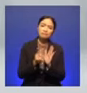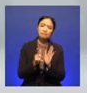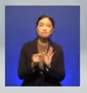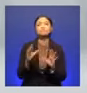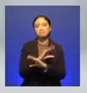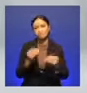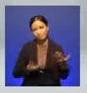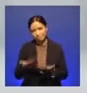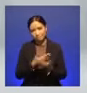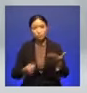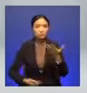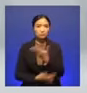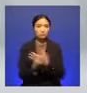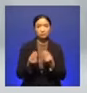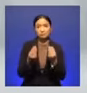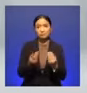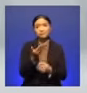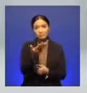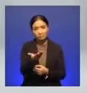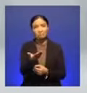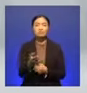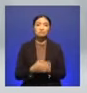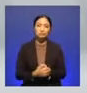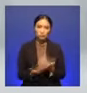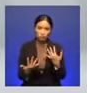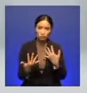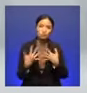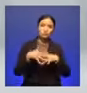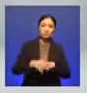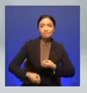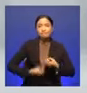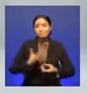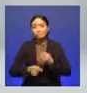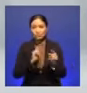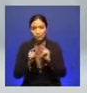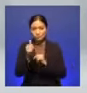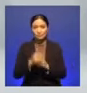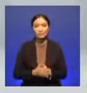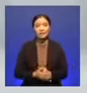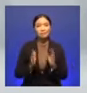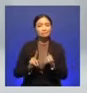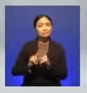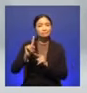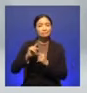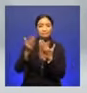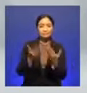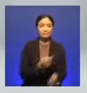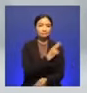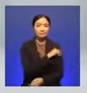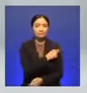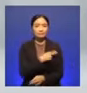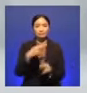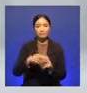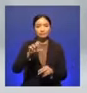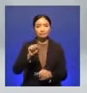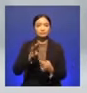ลกเปลี่ยนนะคะคงเปิดโอกาสให้ทางบ้านได้เข้าร่วมแลกเปลี่ยนกับเรานะคะท่านแรกต้องขอเรียนเชิญนายแพทย์สันติ